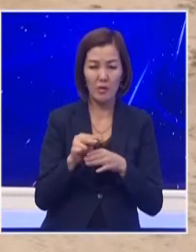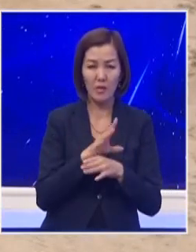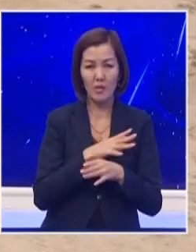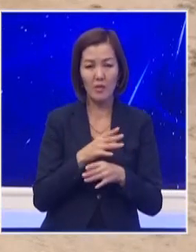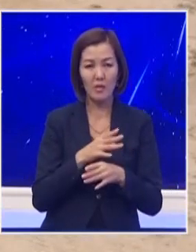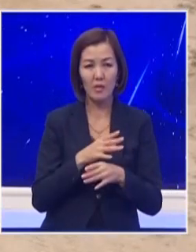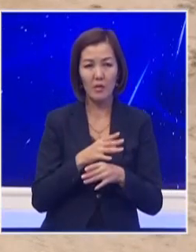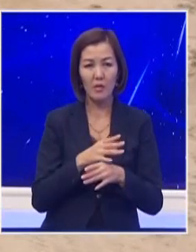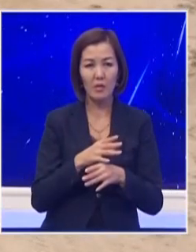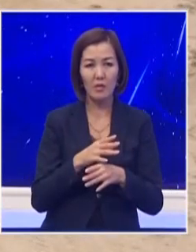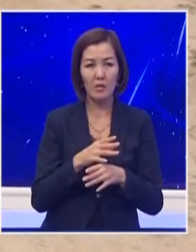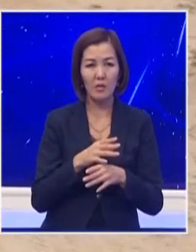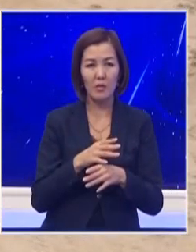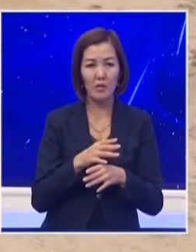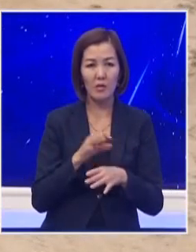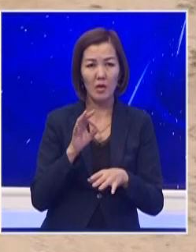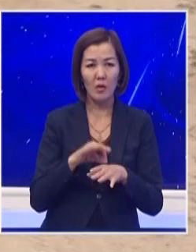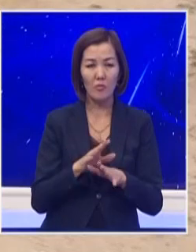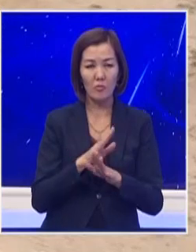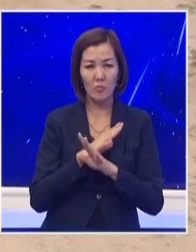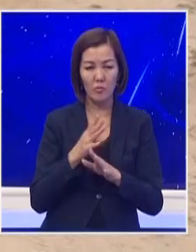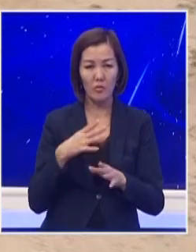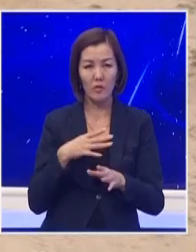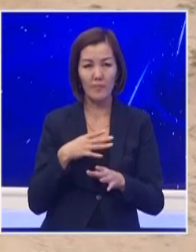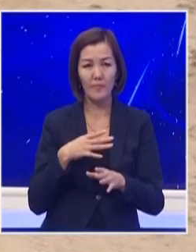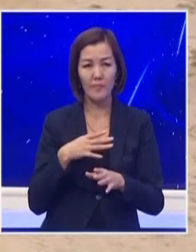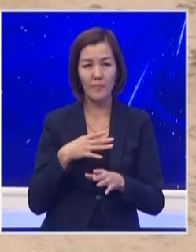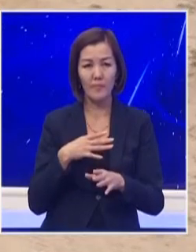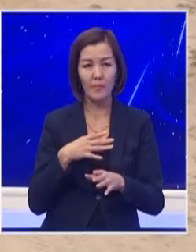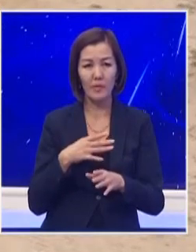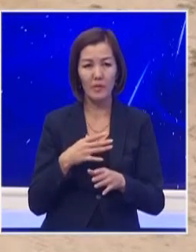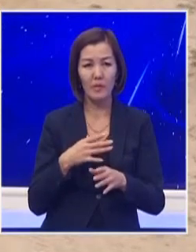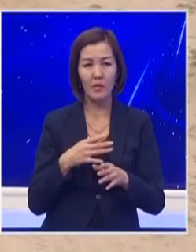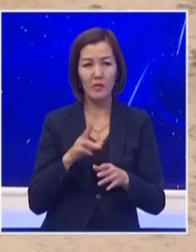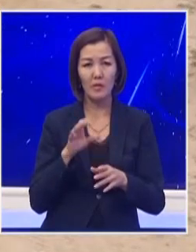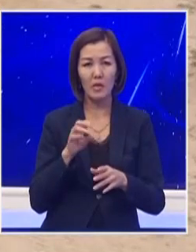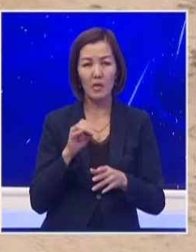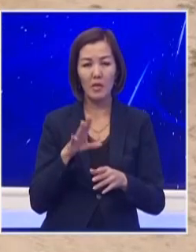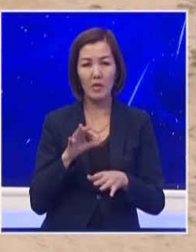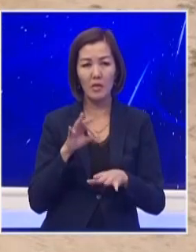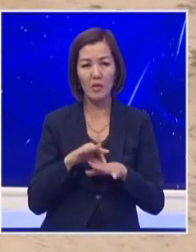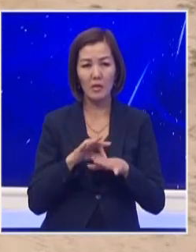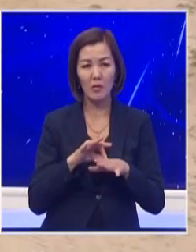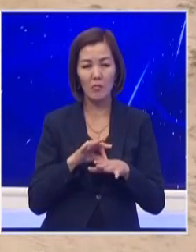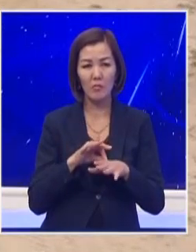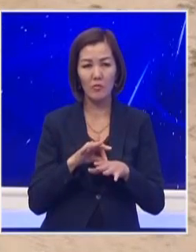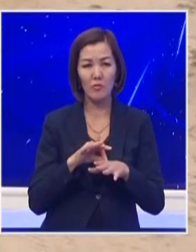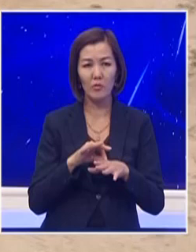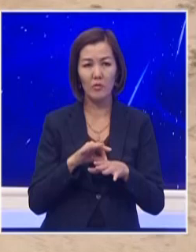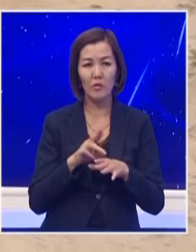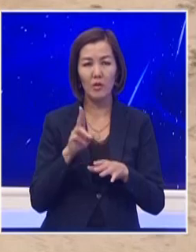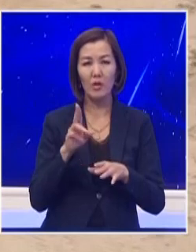жоқ, бар бір болмады. Ауырды болды. Бірақ үстінде бір-екі жерде кене болды. кенеден өліп жатыр деп сүйдеді. Бірақ мен